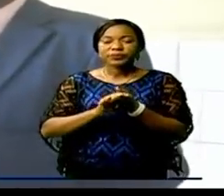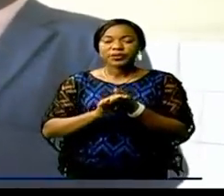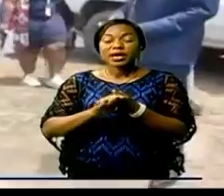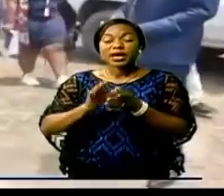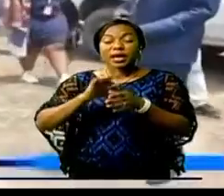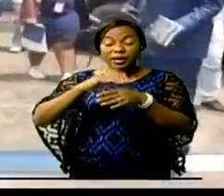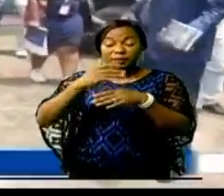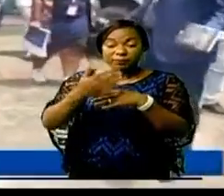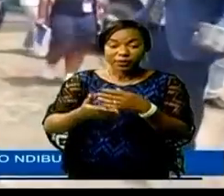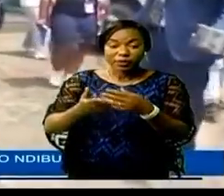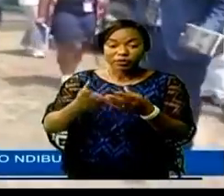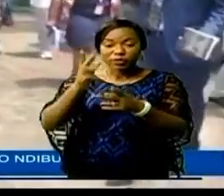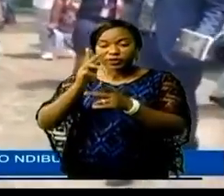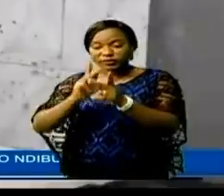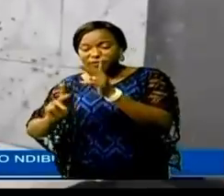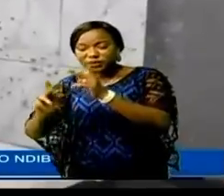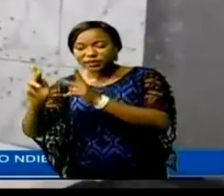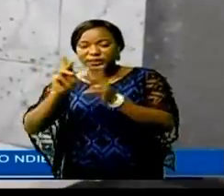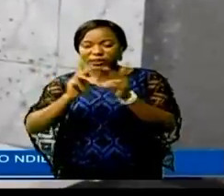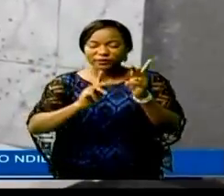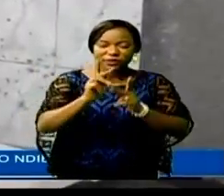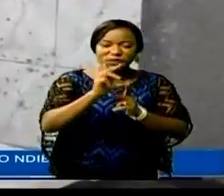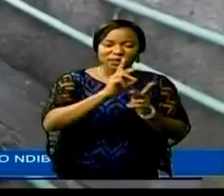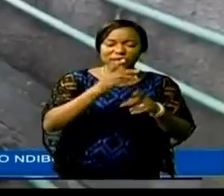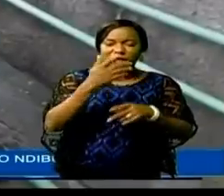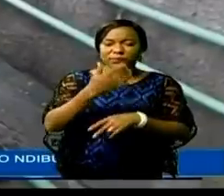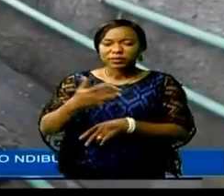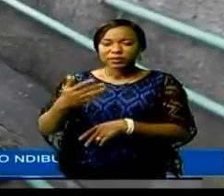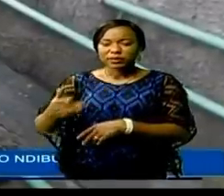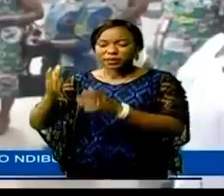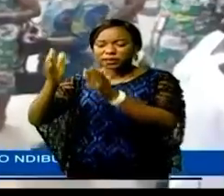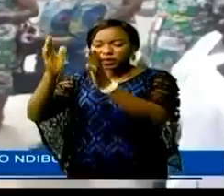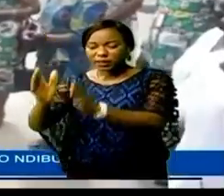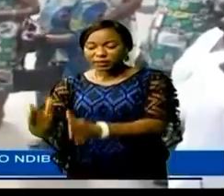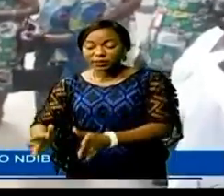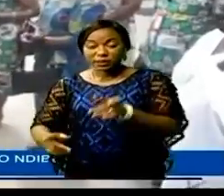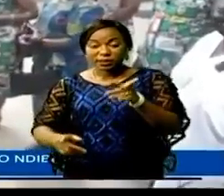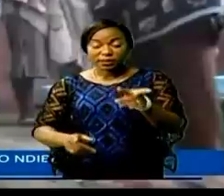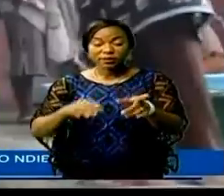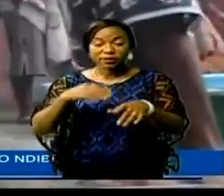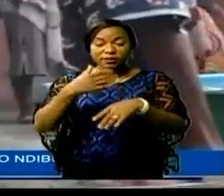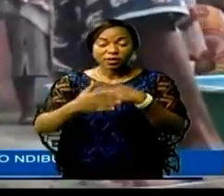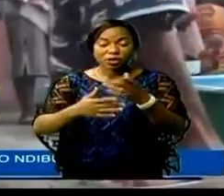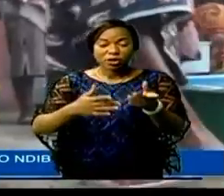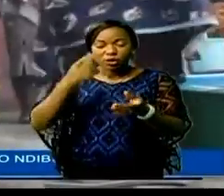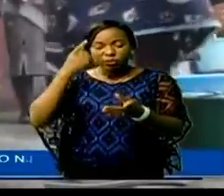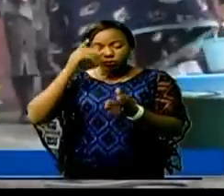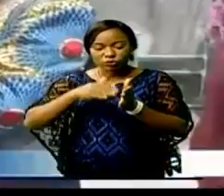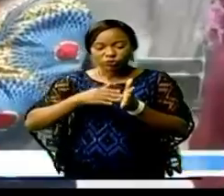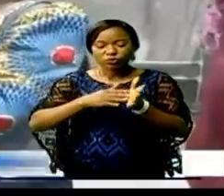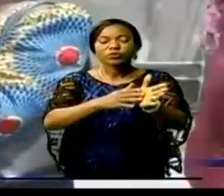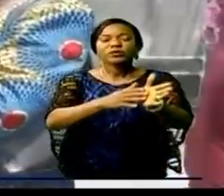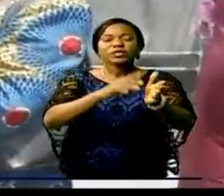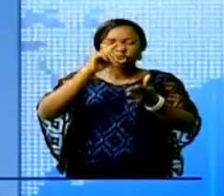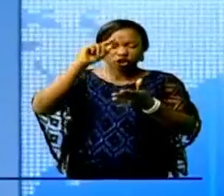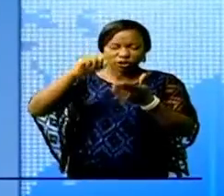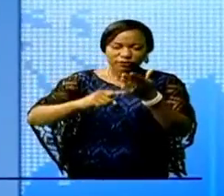suivi une visite de ces ouvrages à peine installés qui doivent faire l'objet d'un suivi permanent.